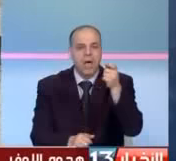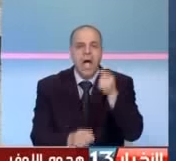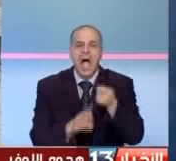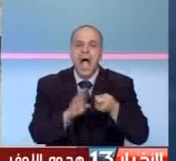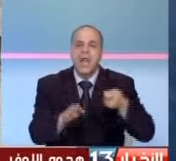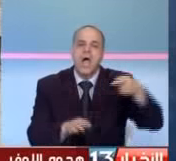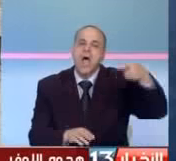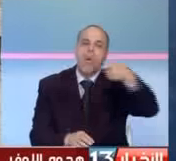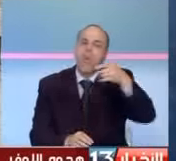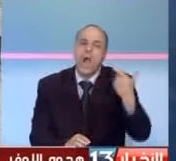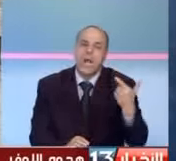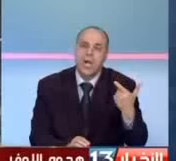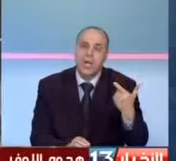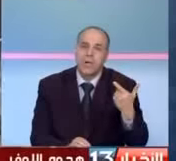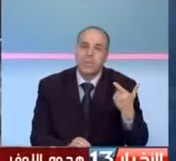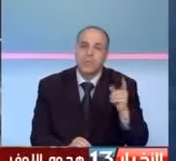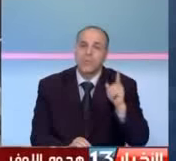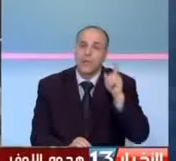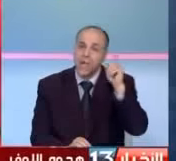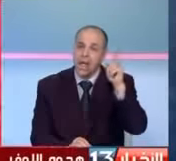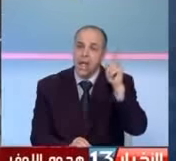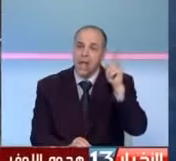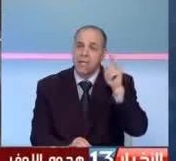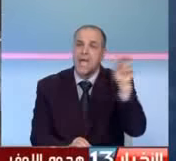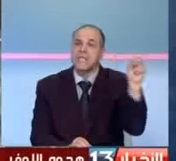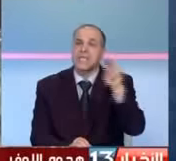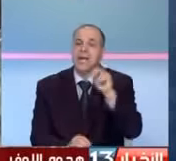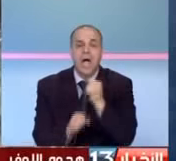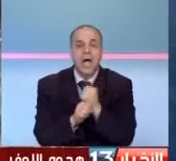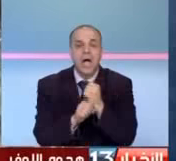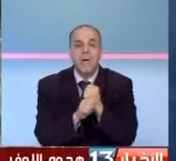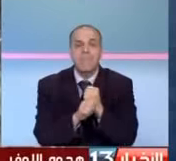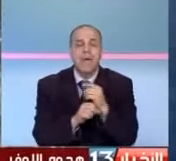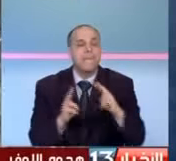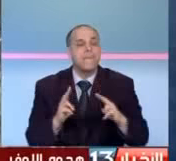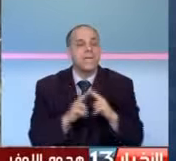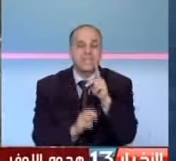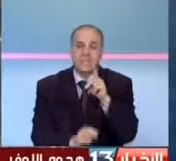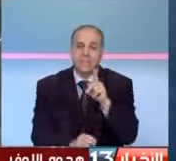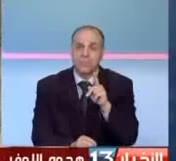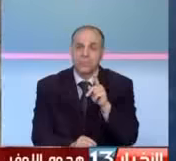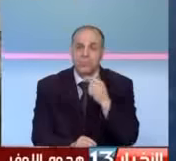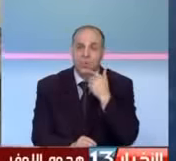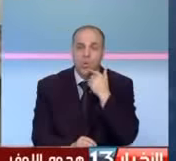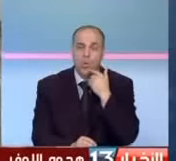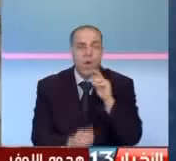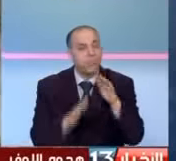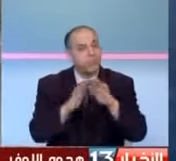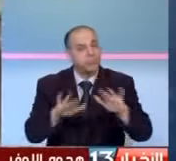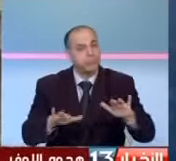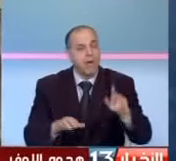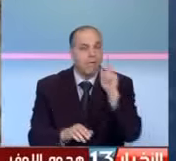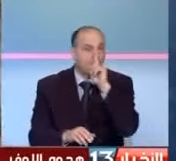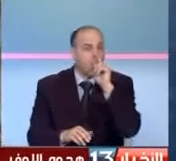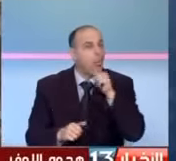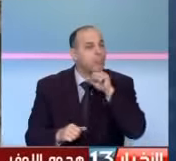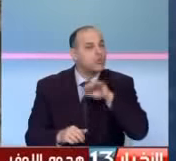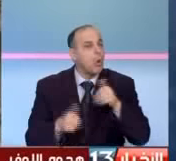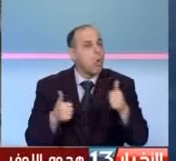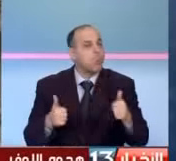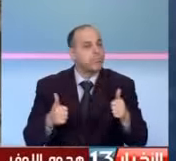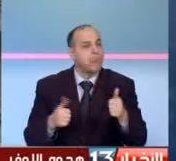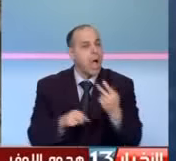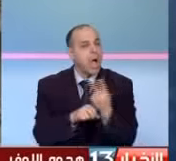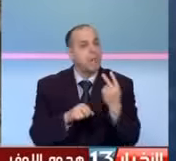على ابنها، ومشيرة أنه كان في زيارة عمل إلى باريس وأنه مستقر في إمارة الشارقة